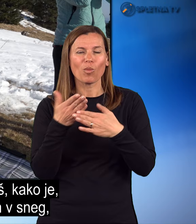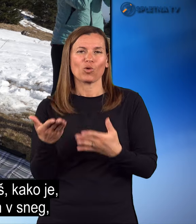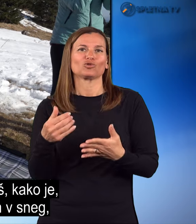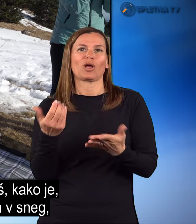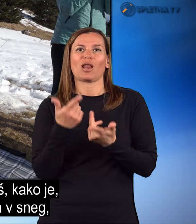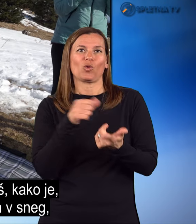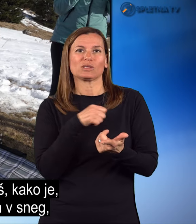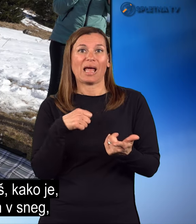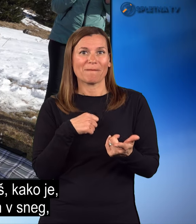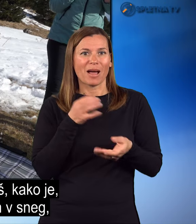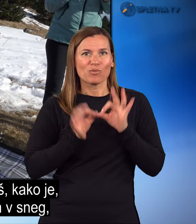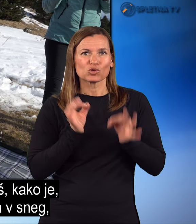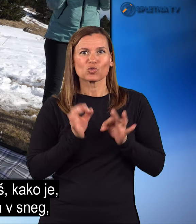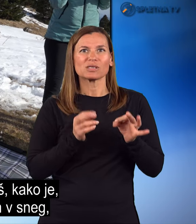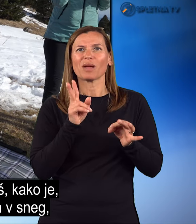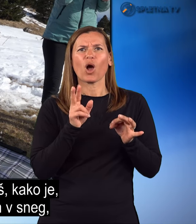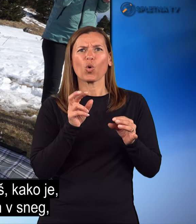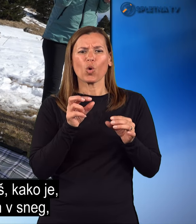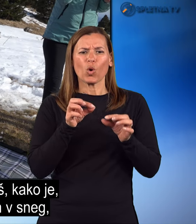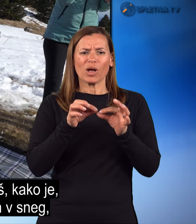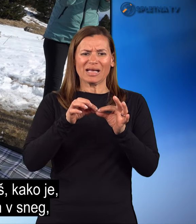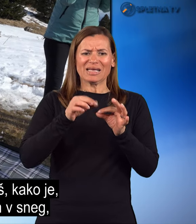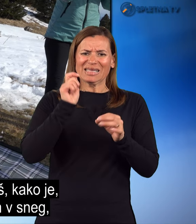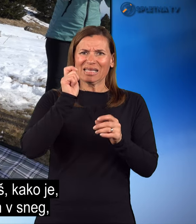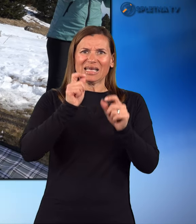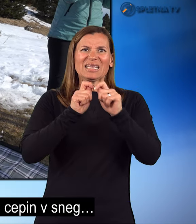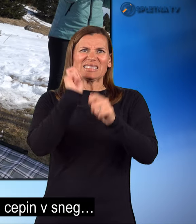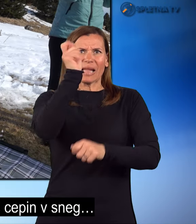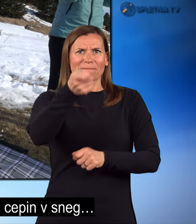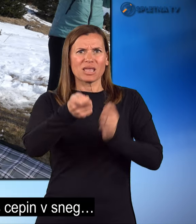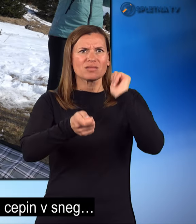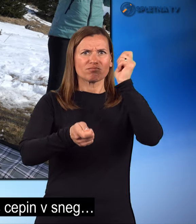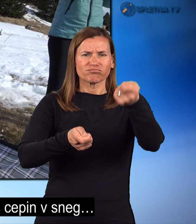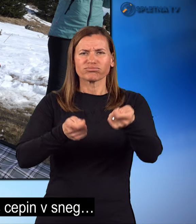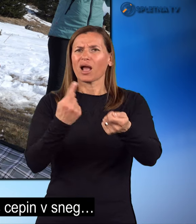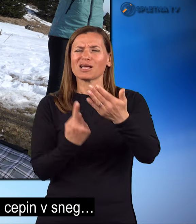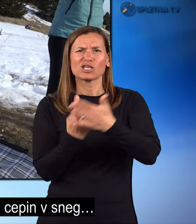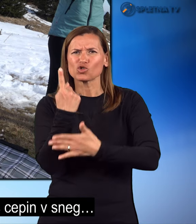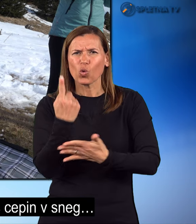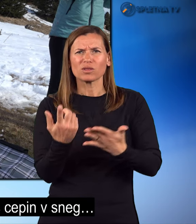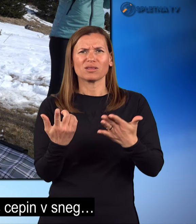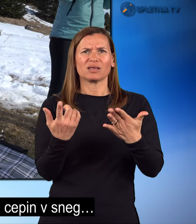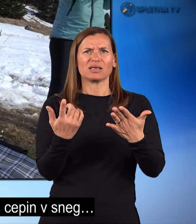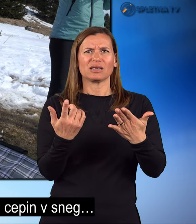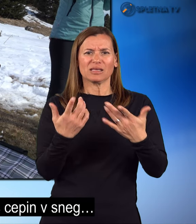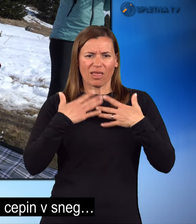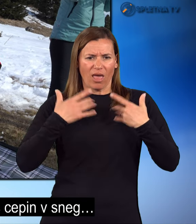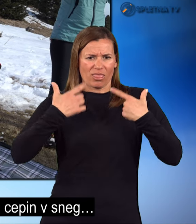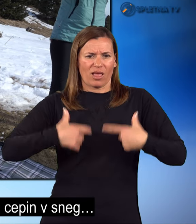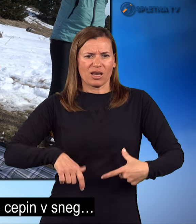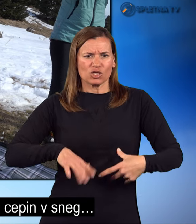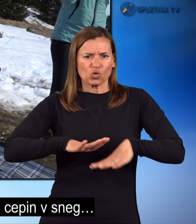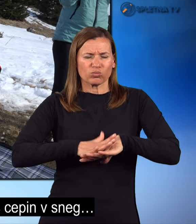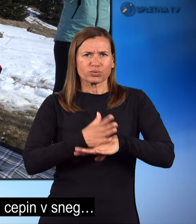lahko poskusiš, ne vem, kako se zapiči cepin v sneg, kaj se zgodi takrat, ko ti zapičiš cepin v sneg, da na